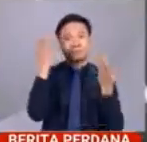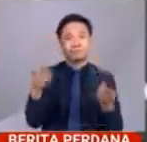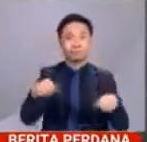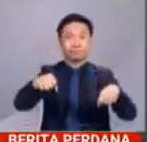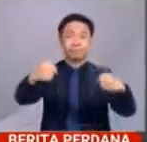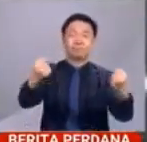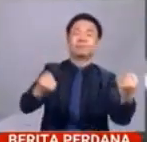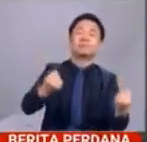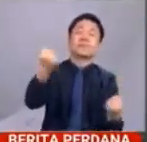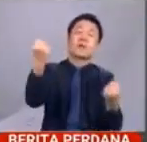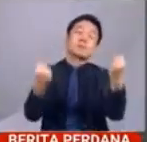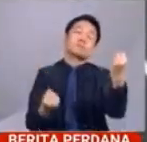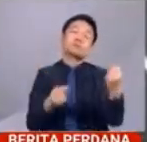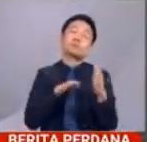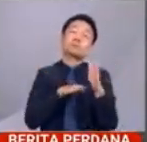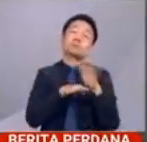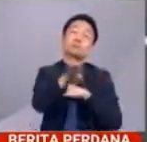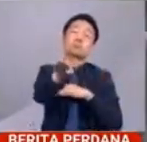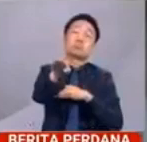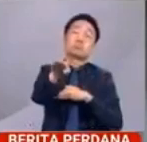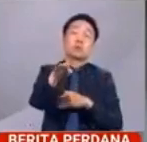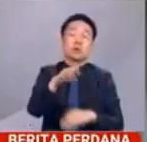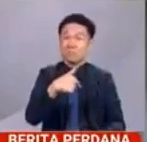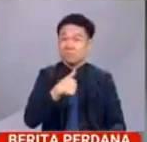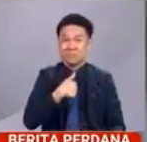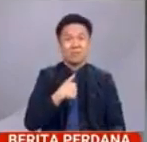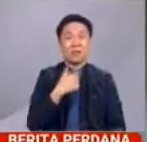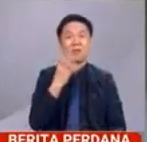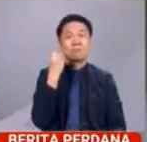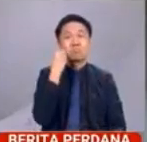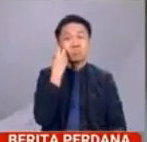kereta meneruskan pemanduan tanpa rasa bersalah.